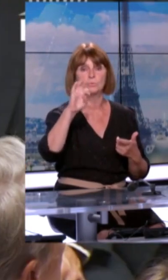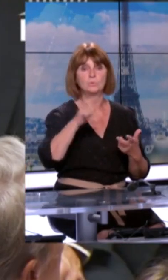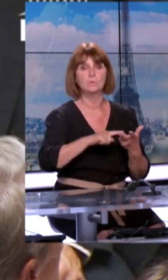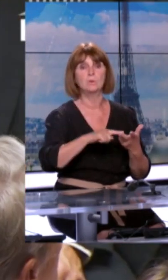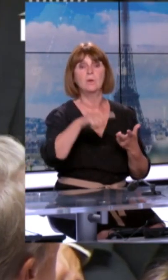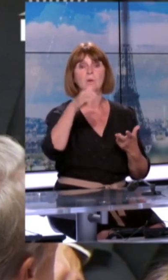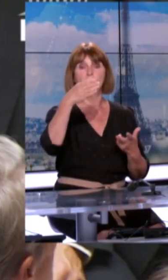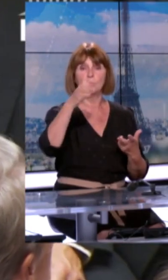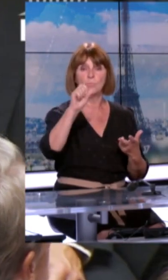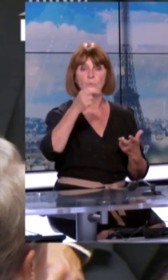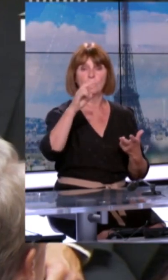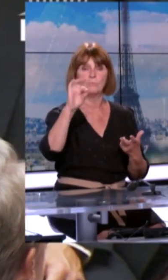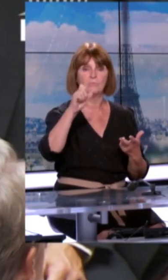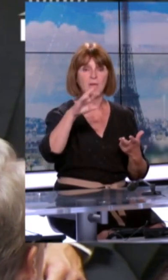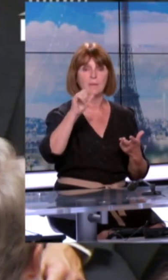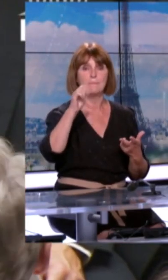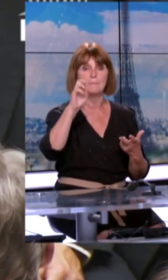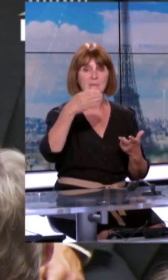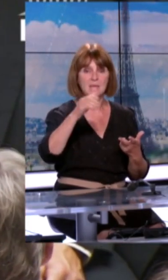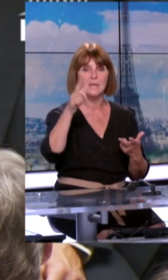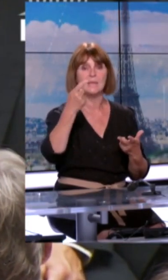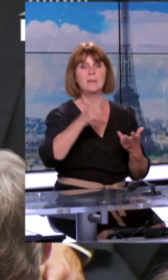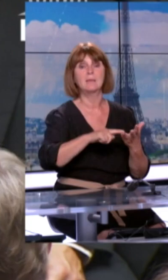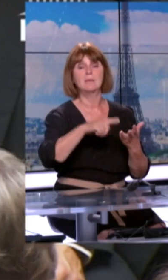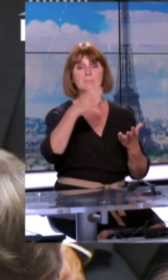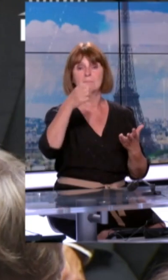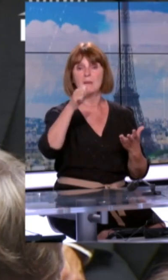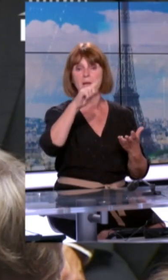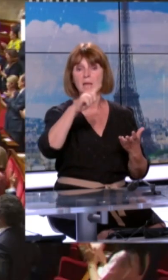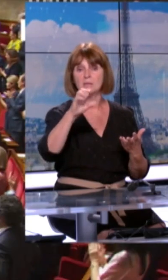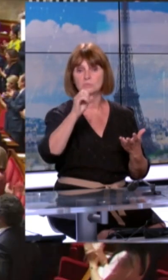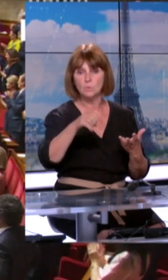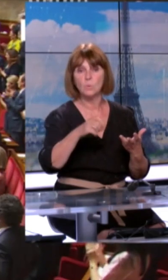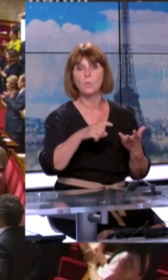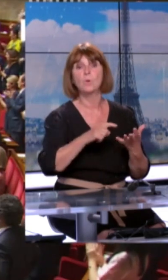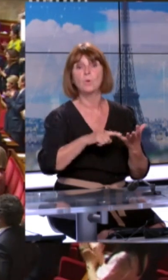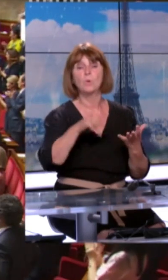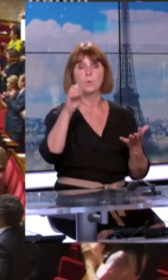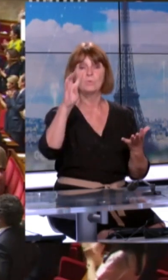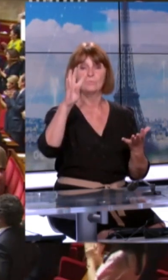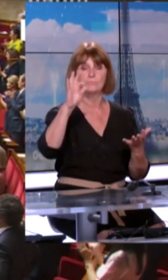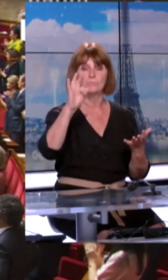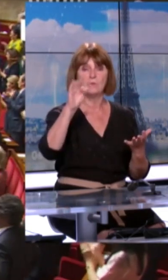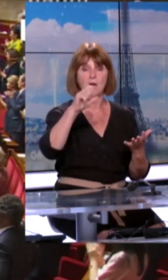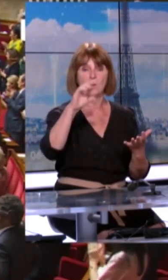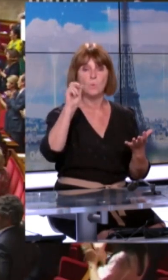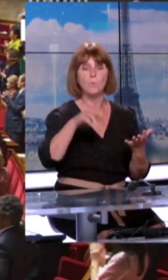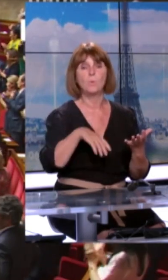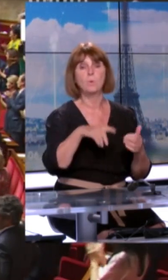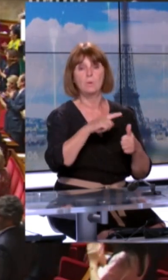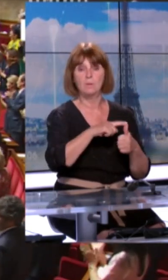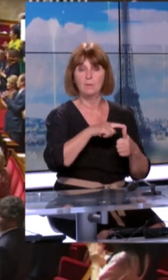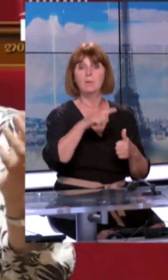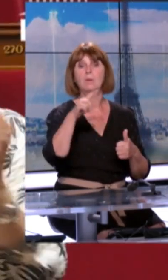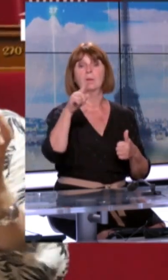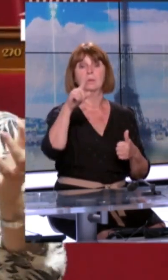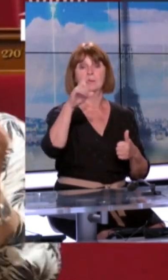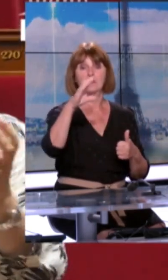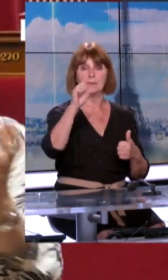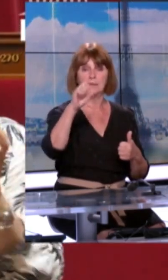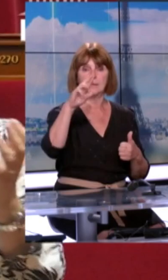Stéphanie Montfermé, Éric Masson, Wilfried Faron, Stéphane